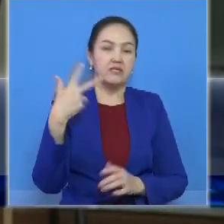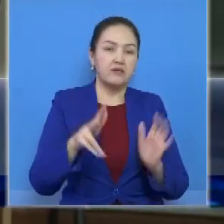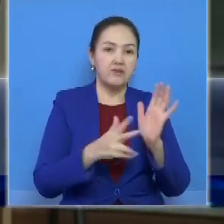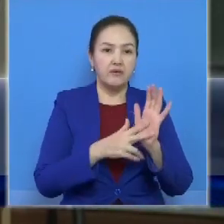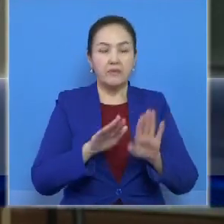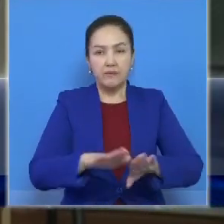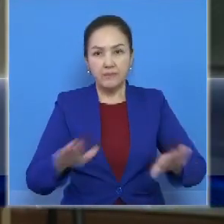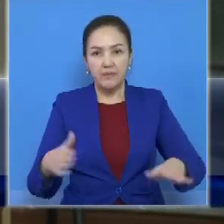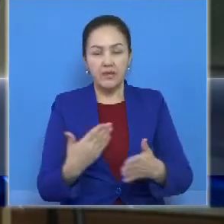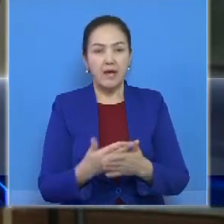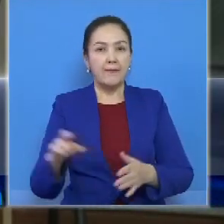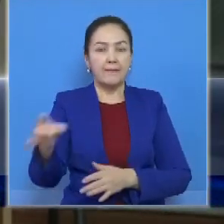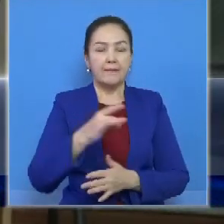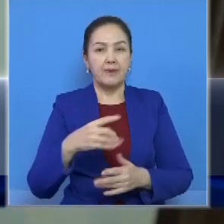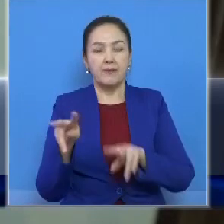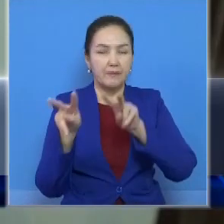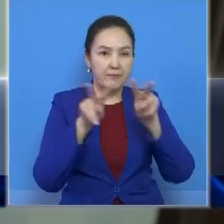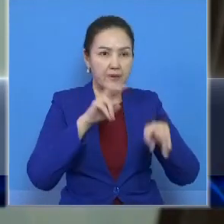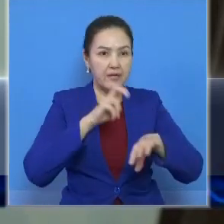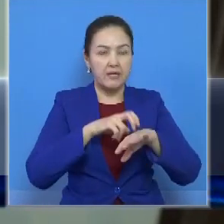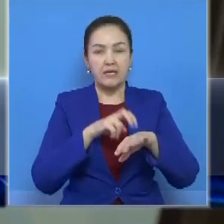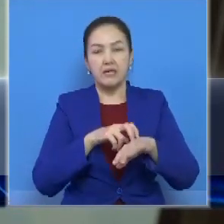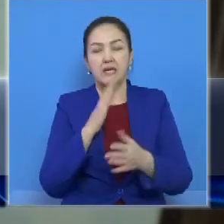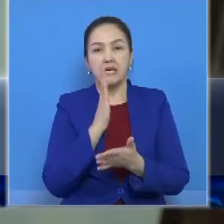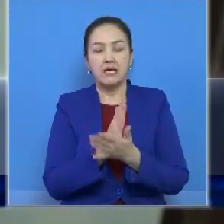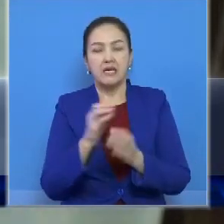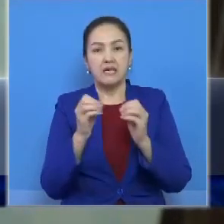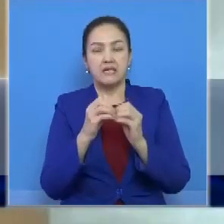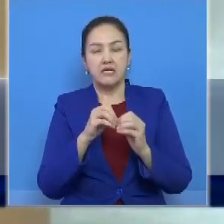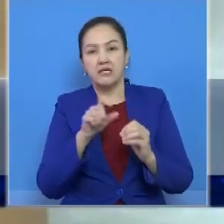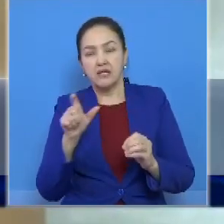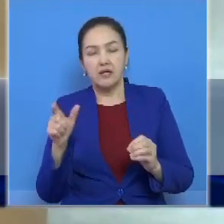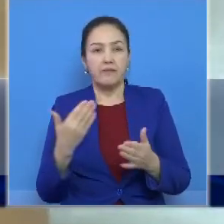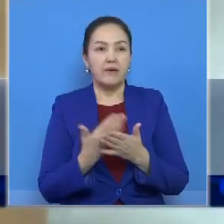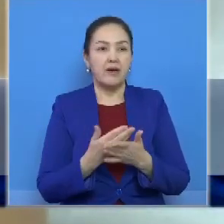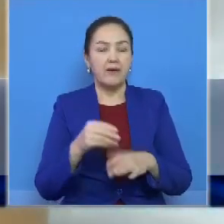из них – дети. По районам под наблюдением врачей находится 10 пациентов,